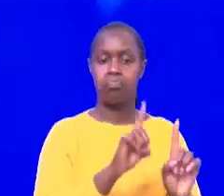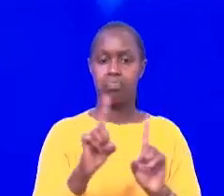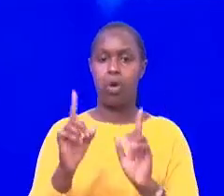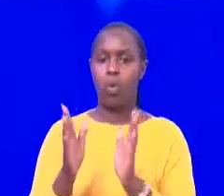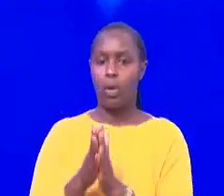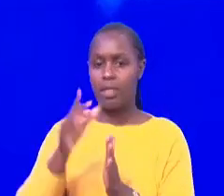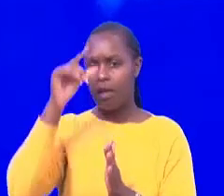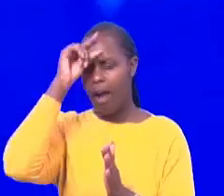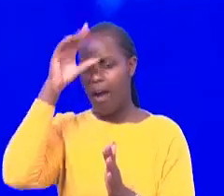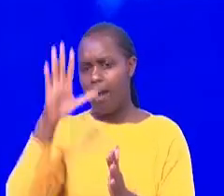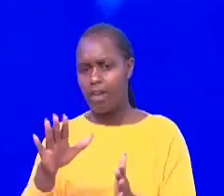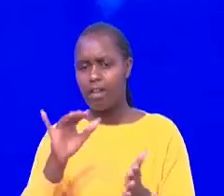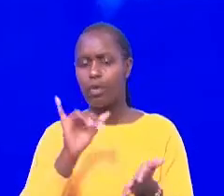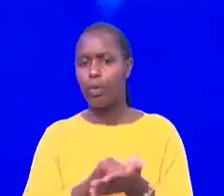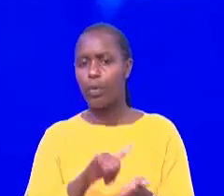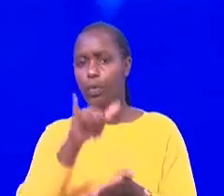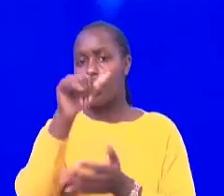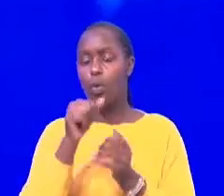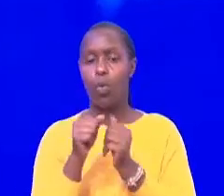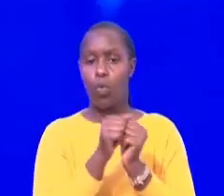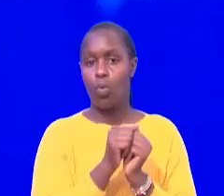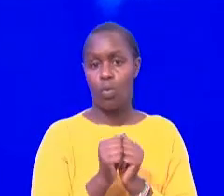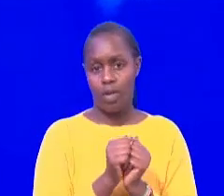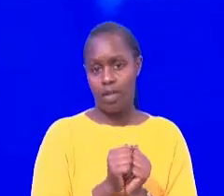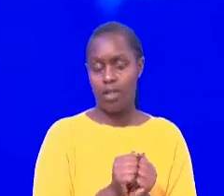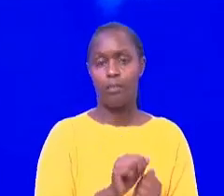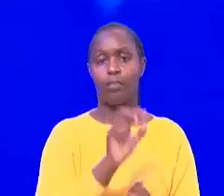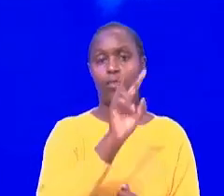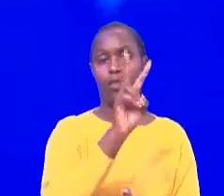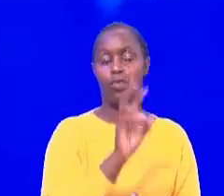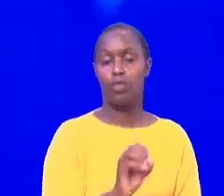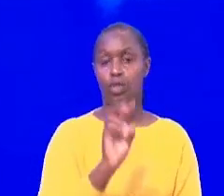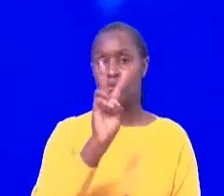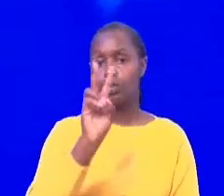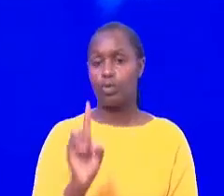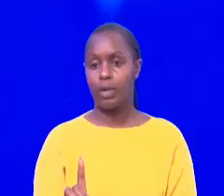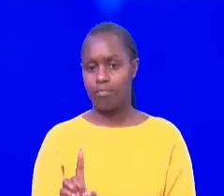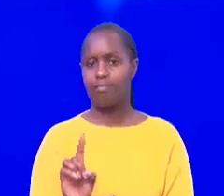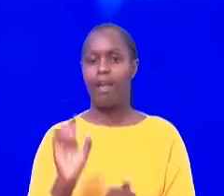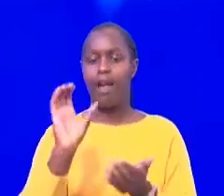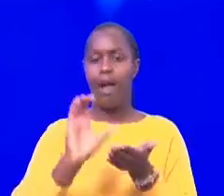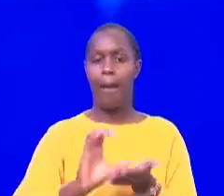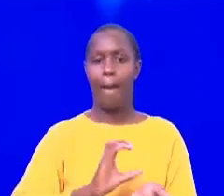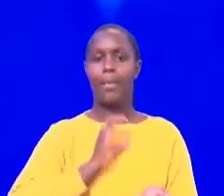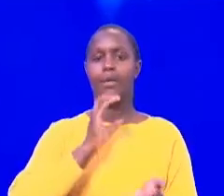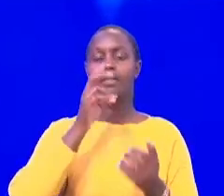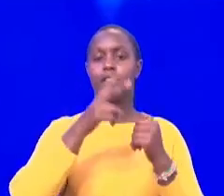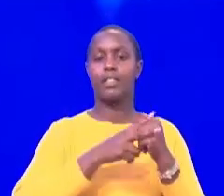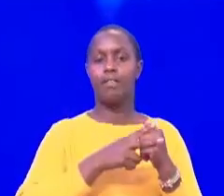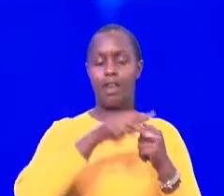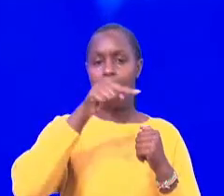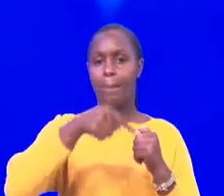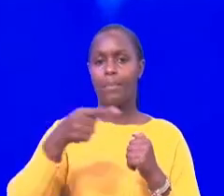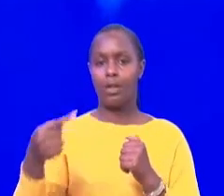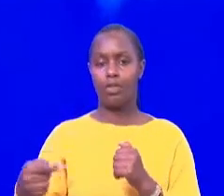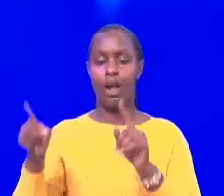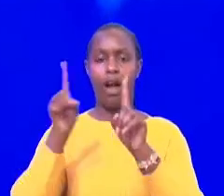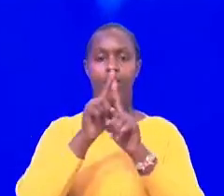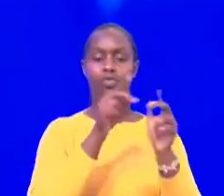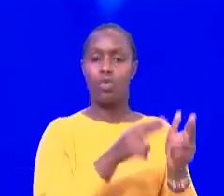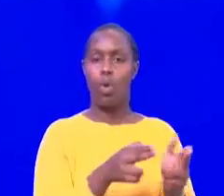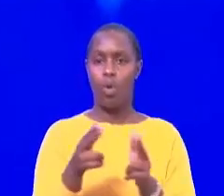Ngambo mwaka 2021, ambapo alilipwa shilingi milioni 700 kama kawaida. Shahidi